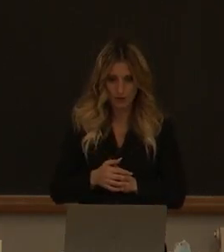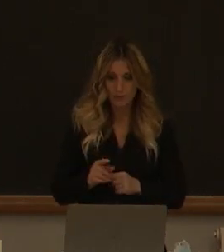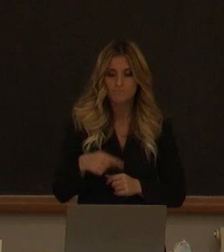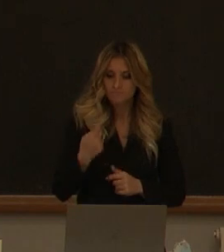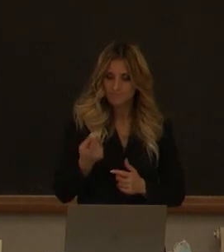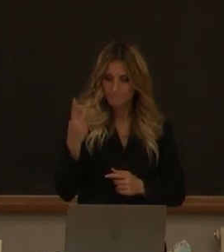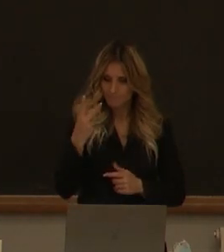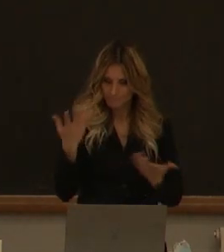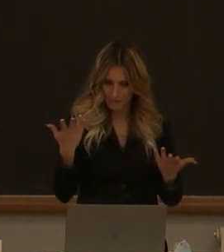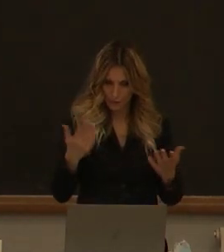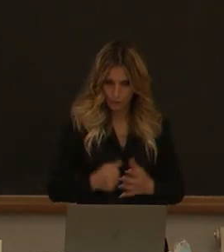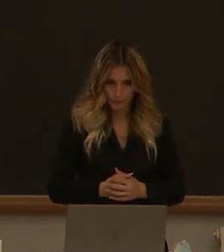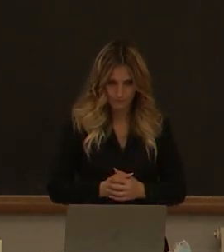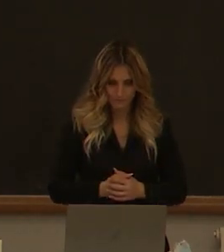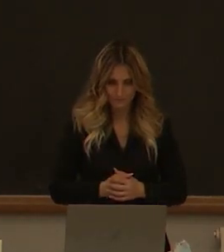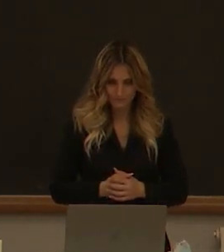l'altro